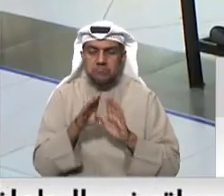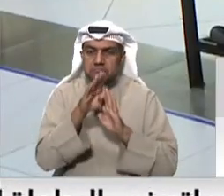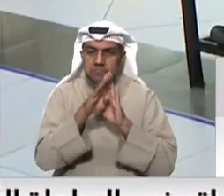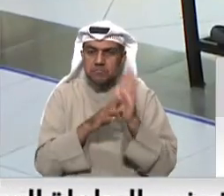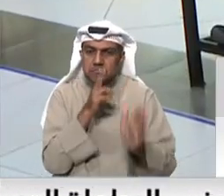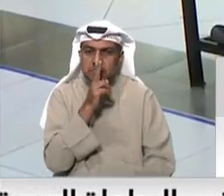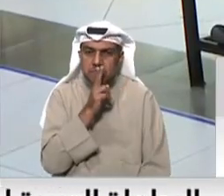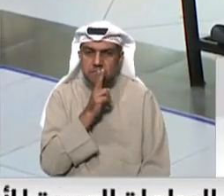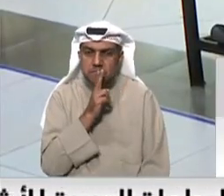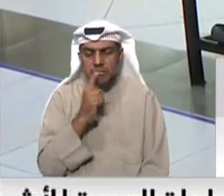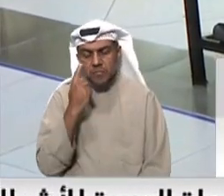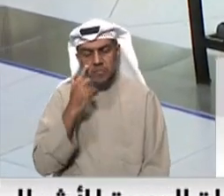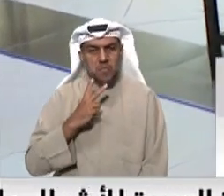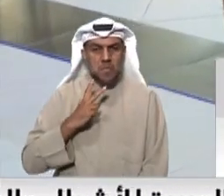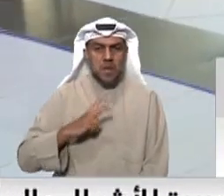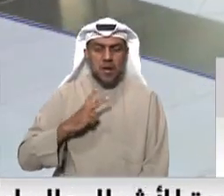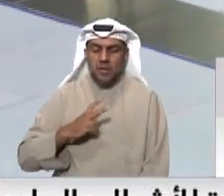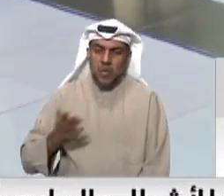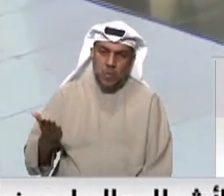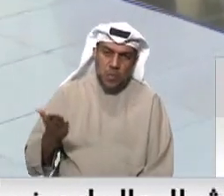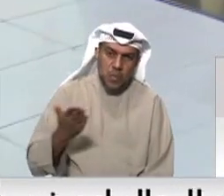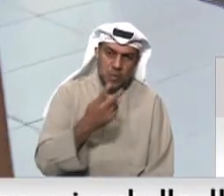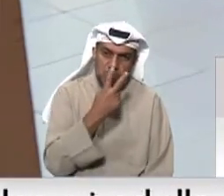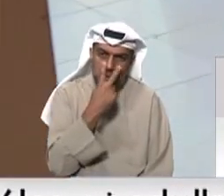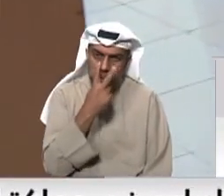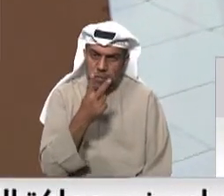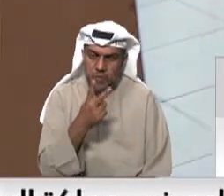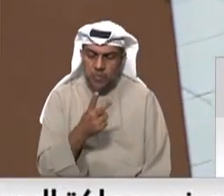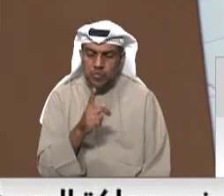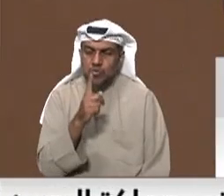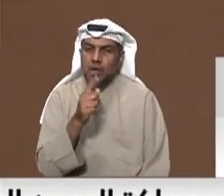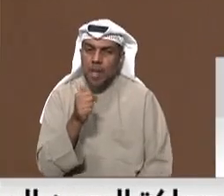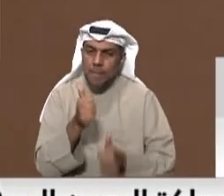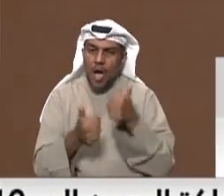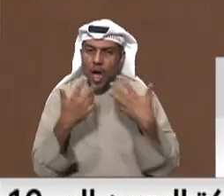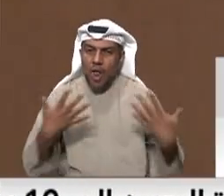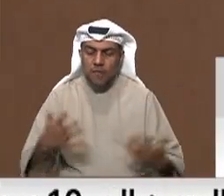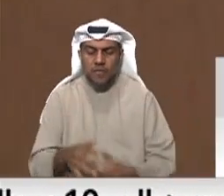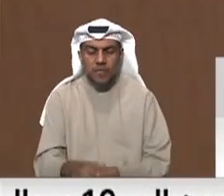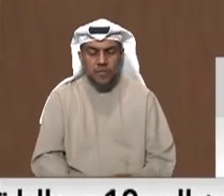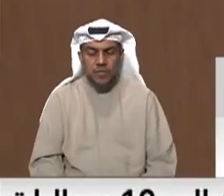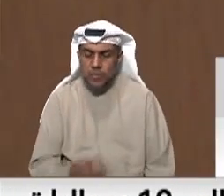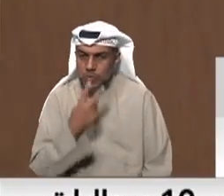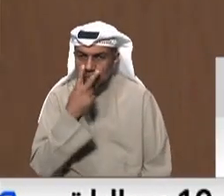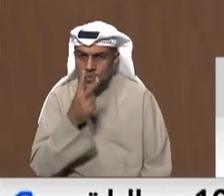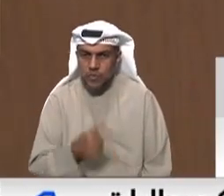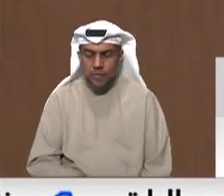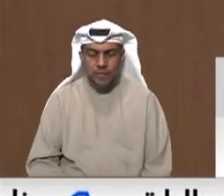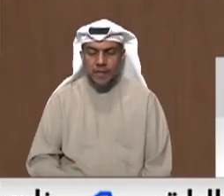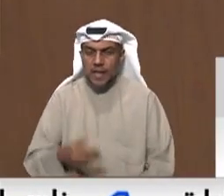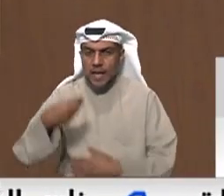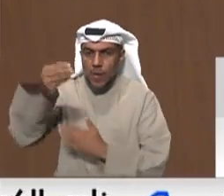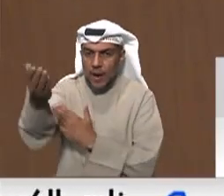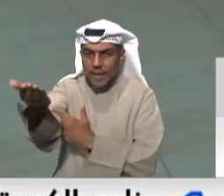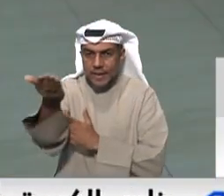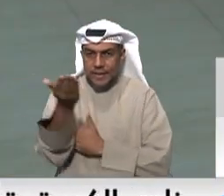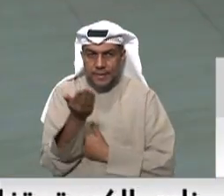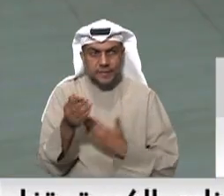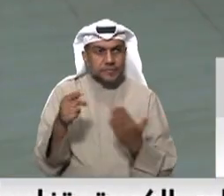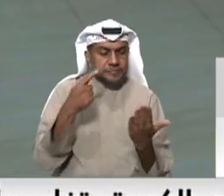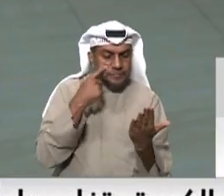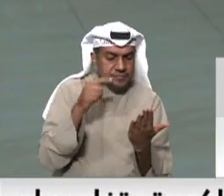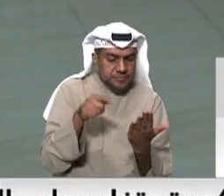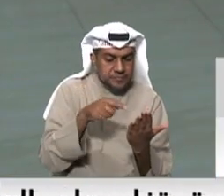اجواء مريحه واحنا دائما نقول الاختبار المريح يعني هذا باين من من السلام ال طالبه للورق الى يعني